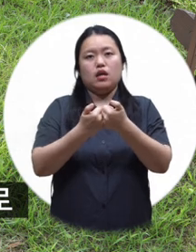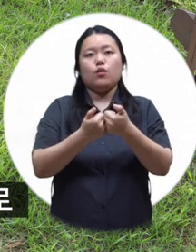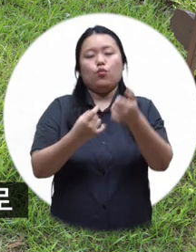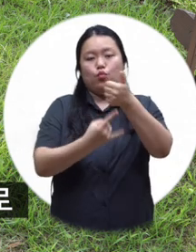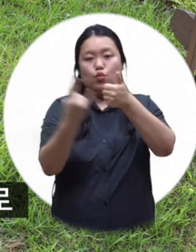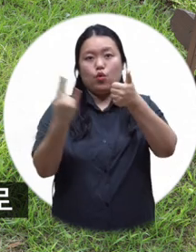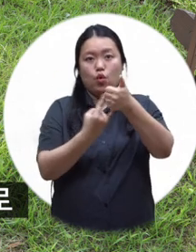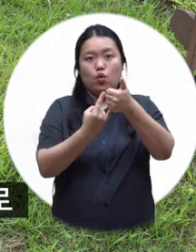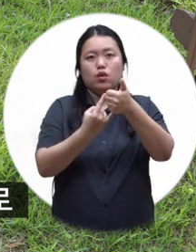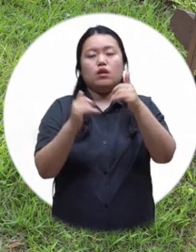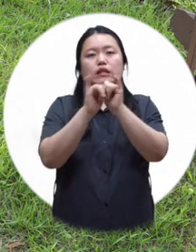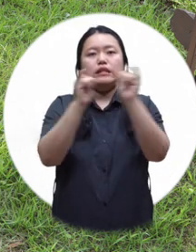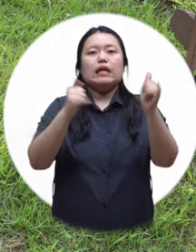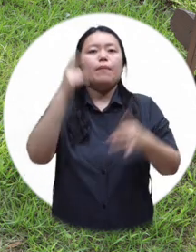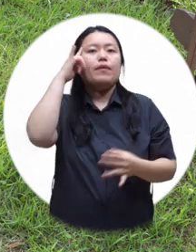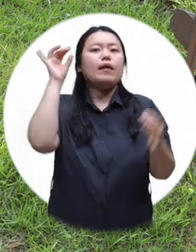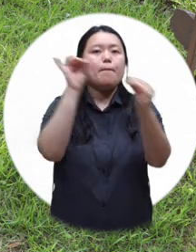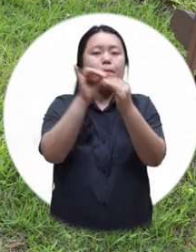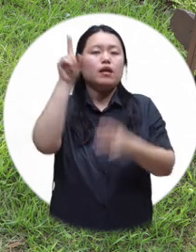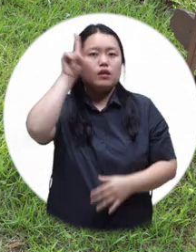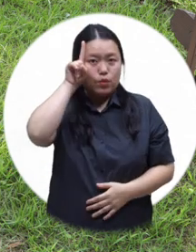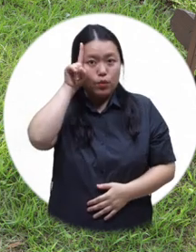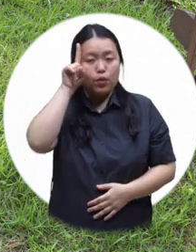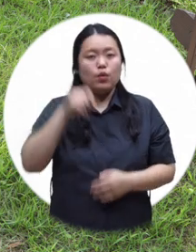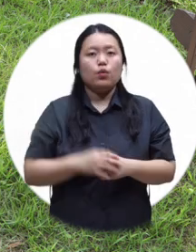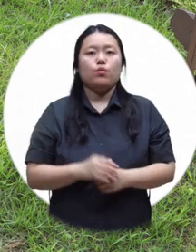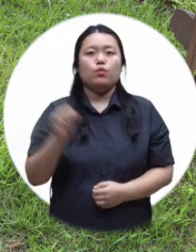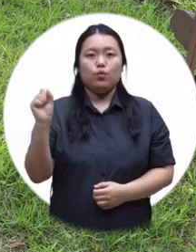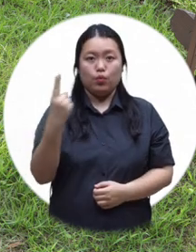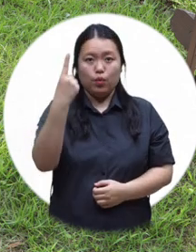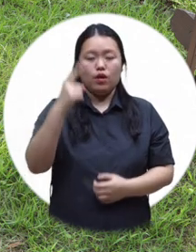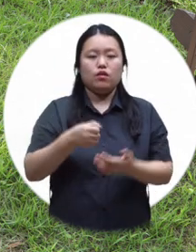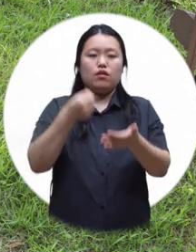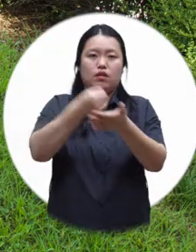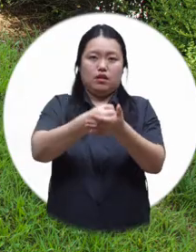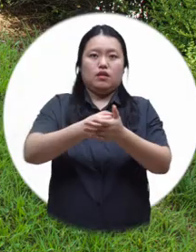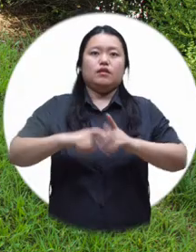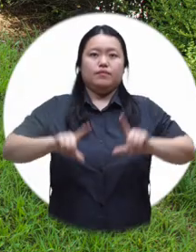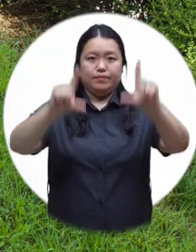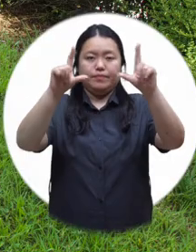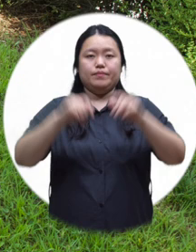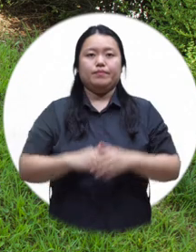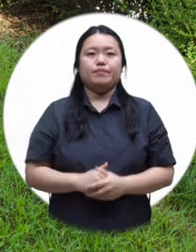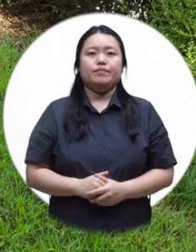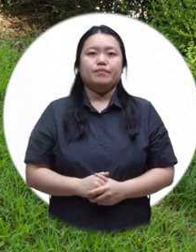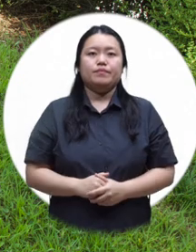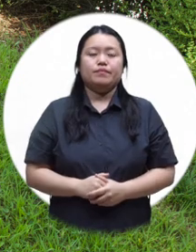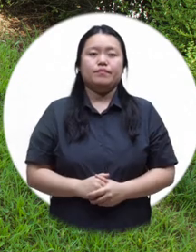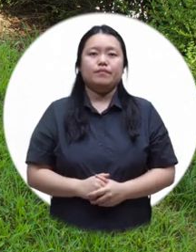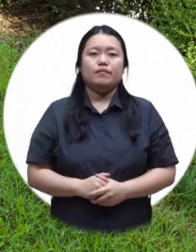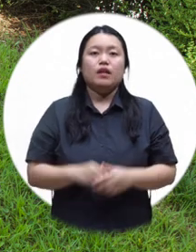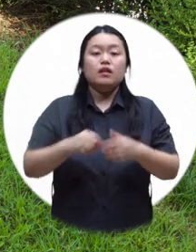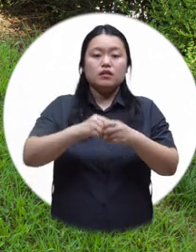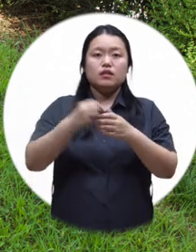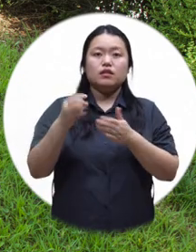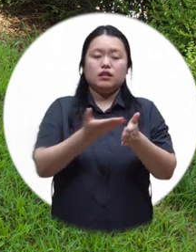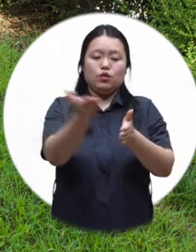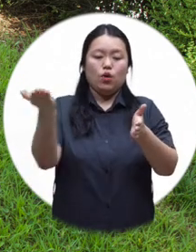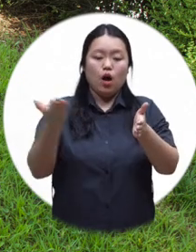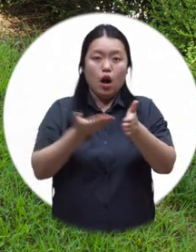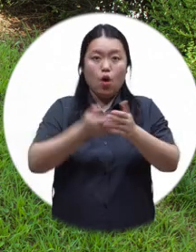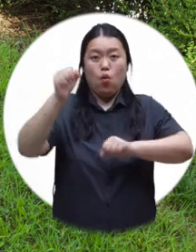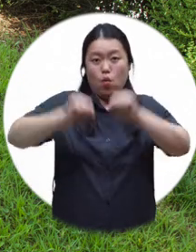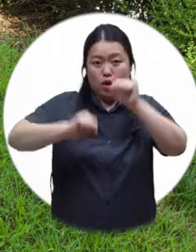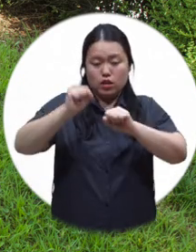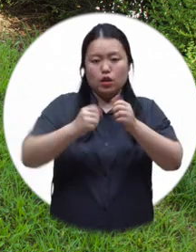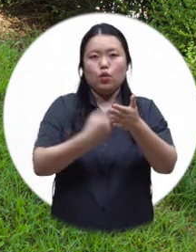위원회 전원 동의로 시화호에 날 지정권이 의결된 건데요 경기도 시화호 활성화를 위한 지원 조례가